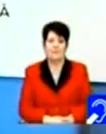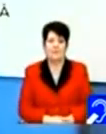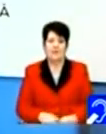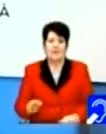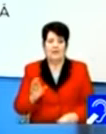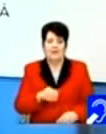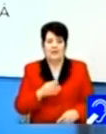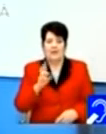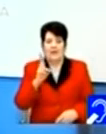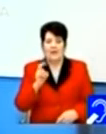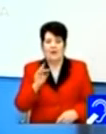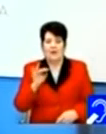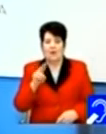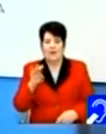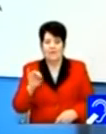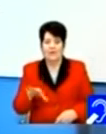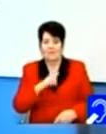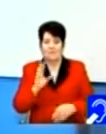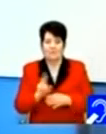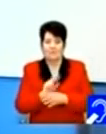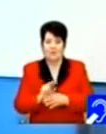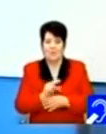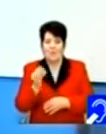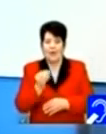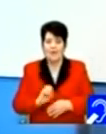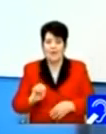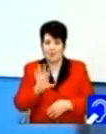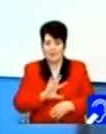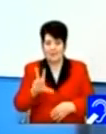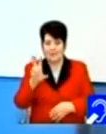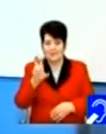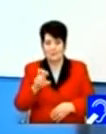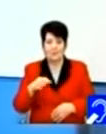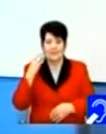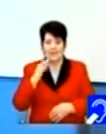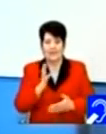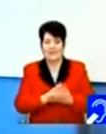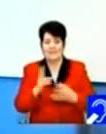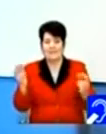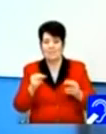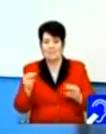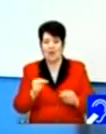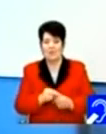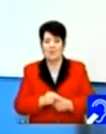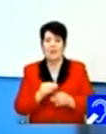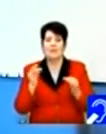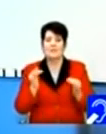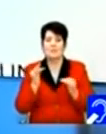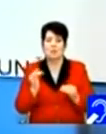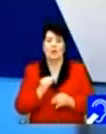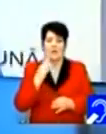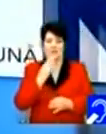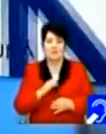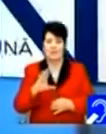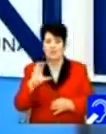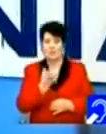Cetatea Albă Carolina a fost restaurată și modernizată cu banii europeni și de peste 300 de ani este martor a istoriei românilor. În an centenar, timp